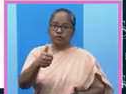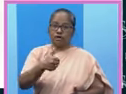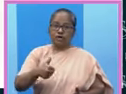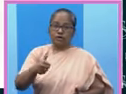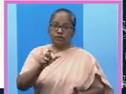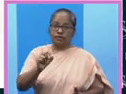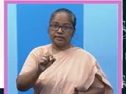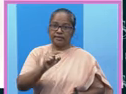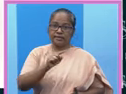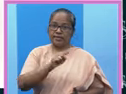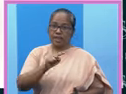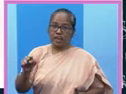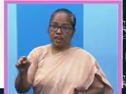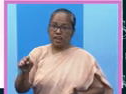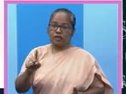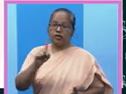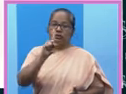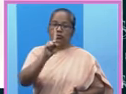360 டிகிரியில்